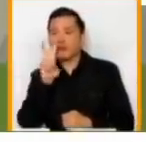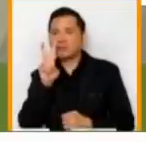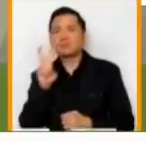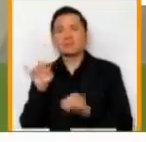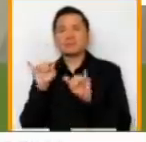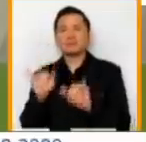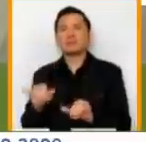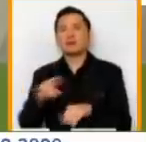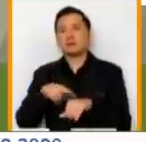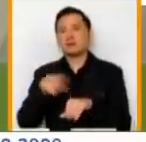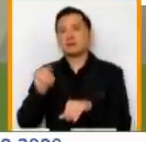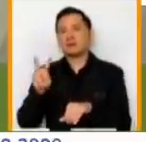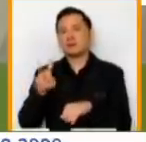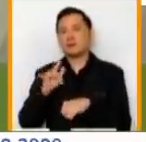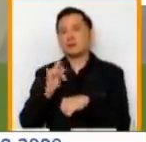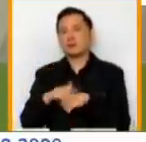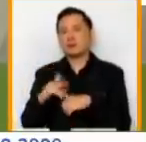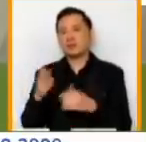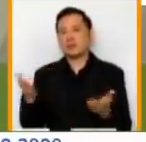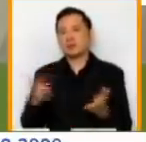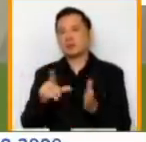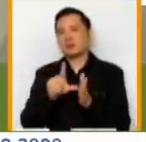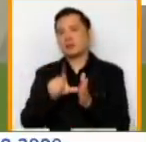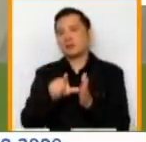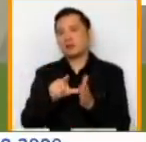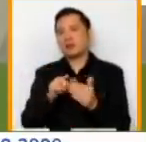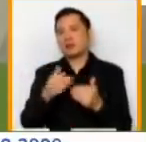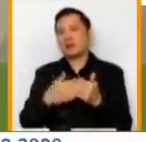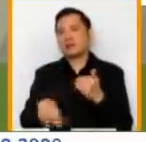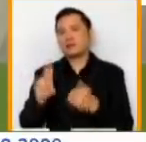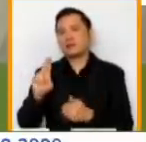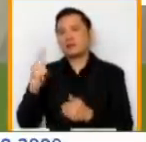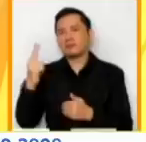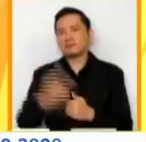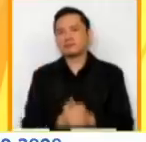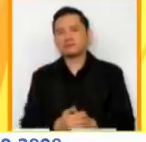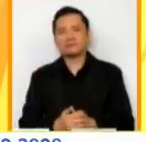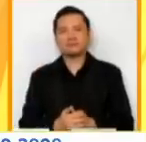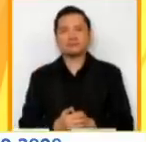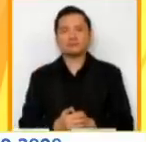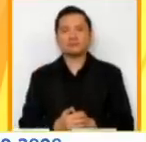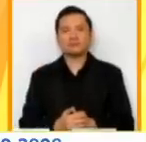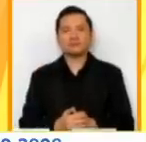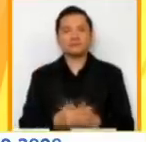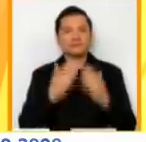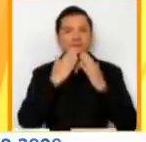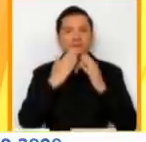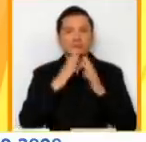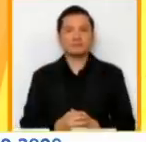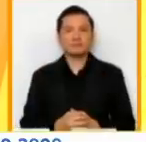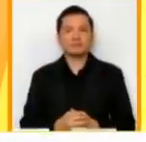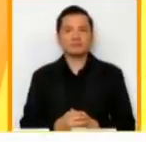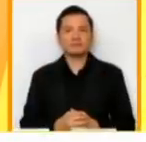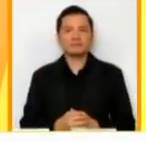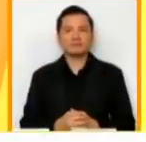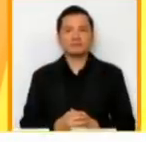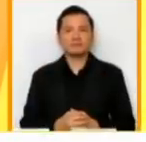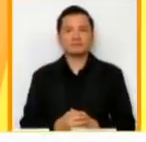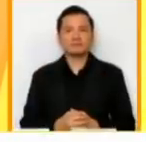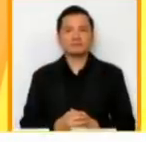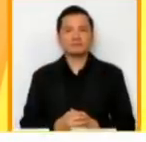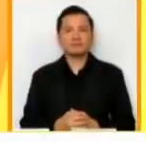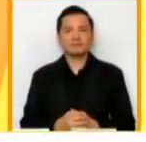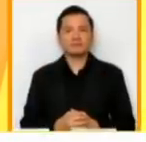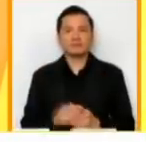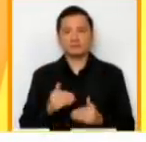TV Early Edition maya-maya pagkatapos ng unang hirit. Igan? Maraming salamat, Caitlin Revilla. Ngayong araw nga,